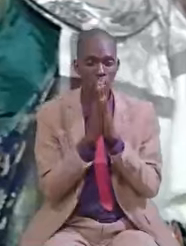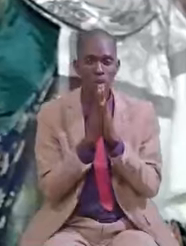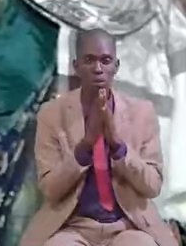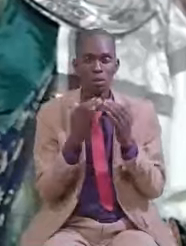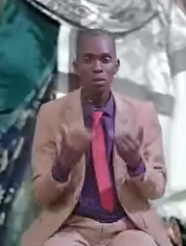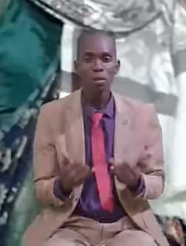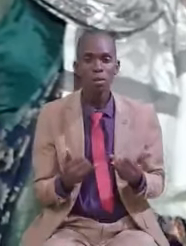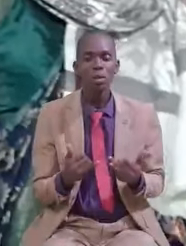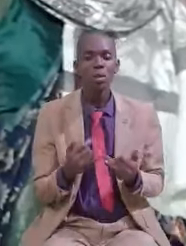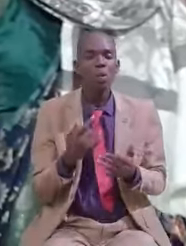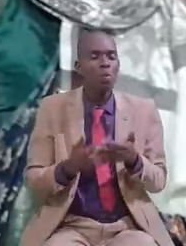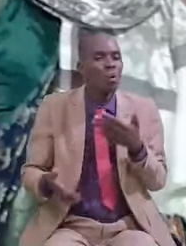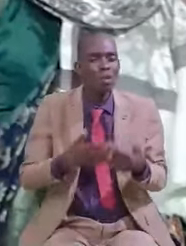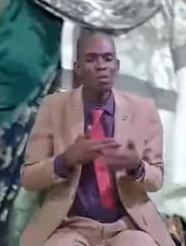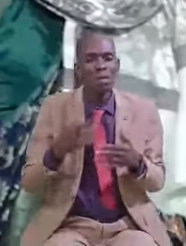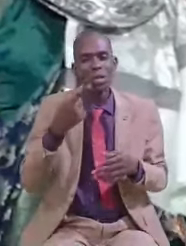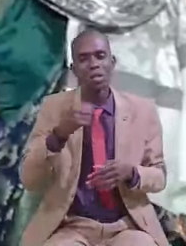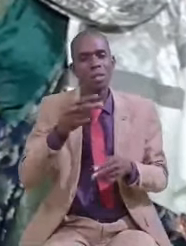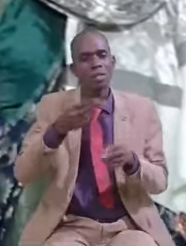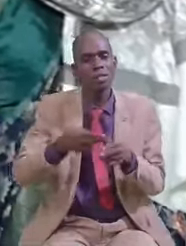Quel que soit le nom de votre maladie.